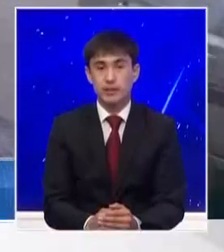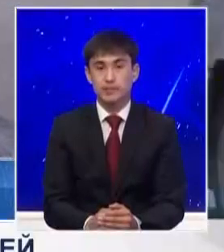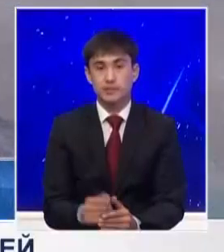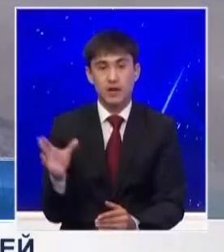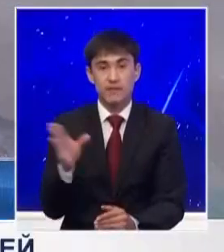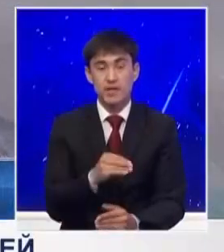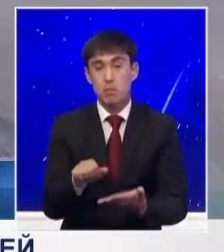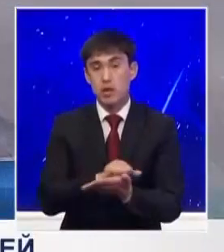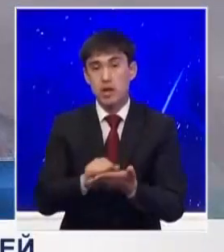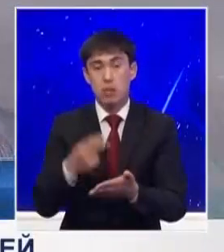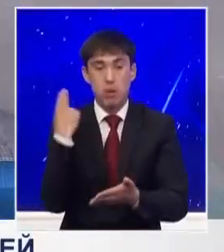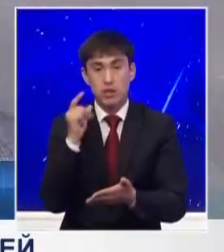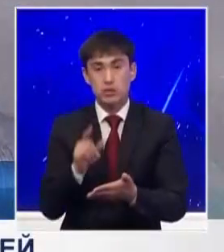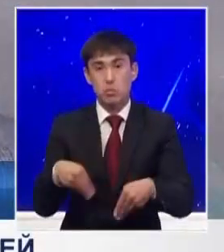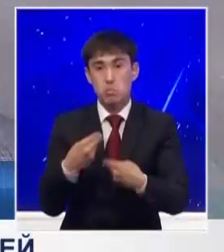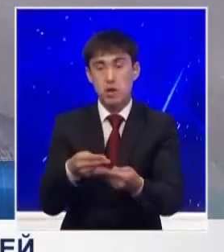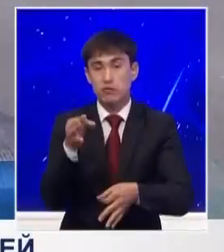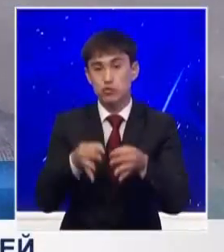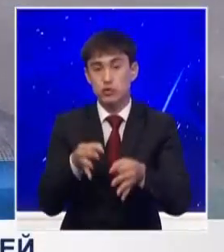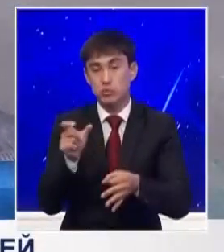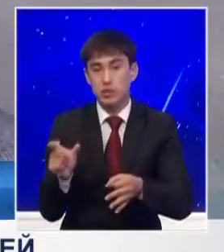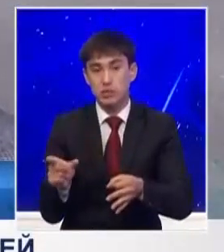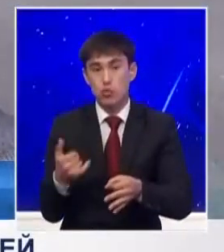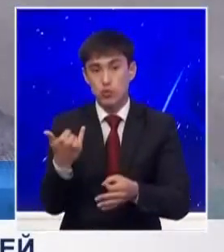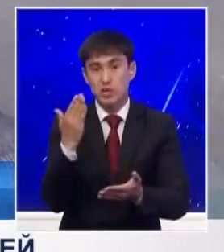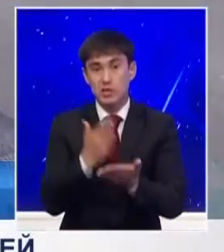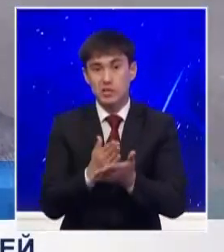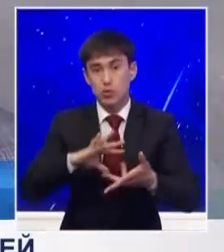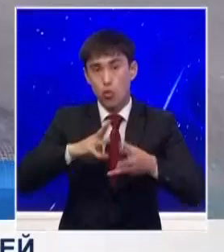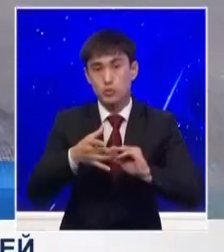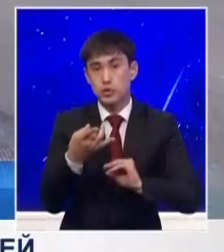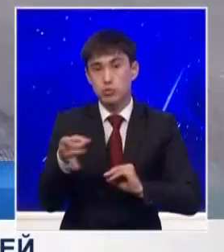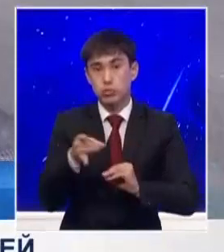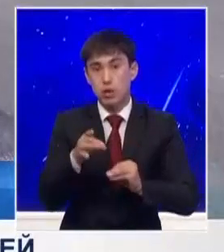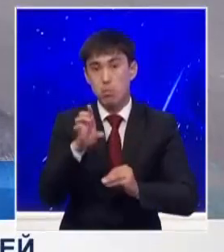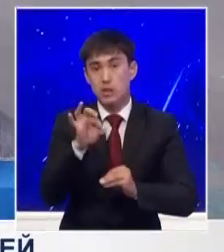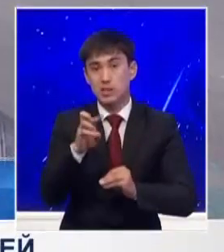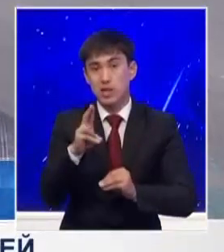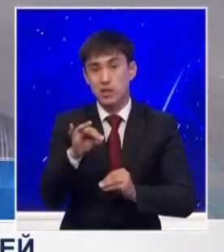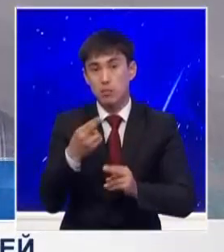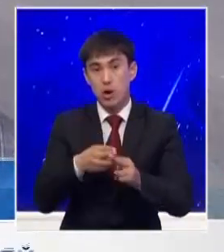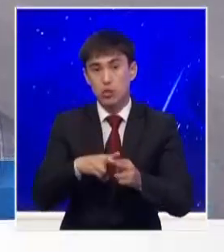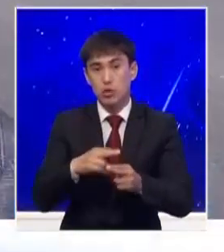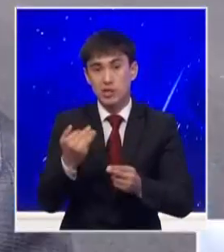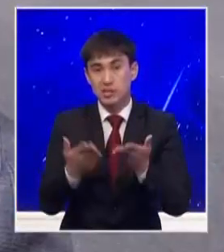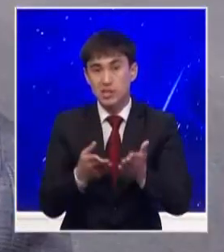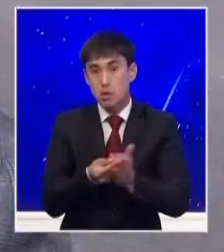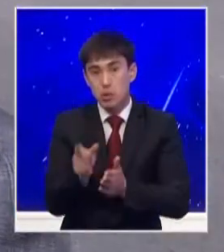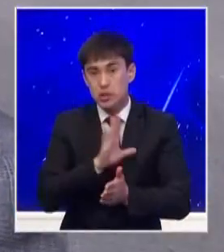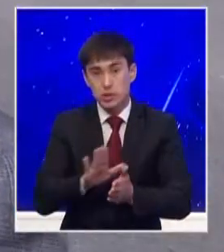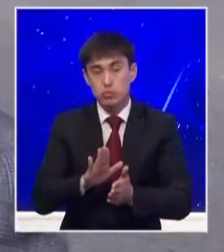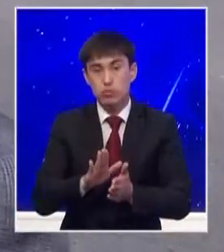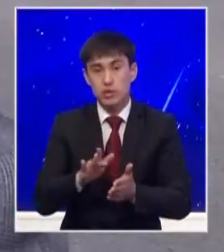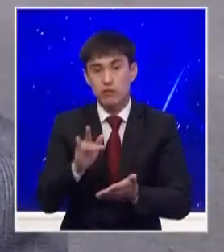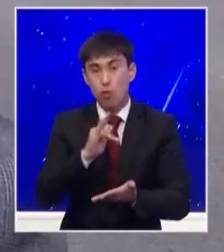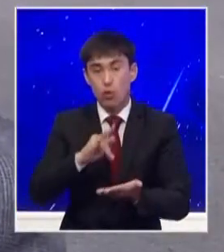Все материалы по должникам нами уже переданы судоисполнителям. У них имеется общая республиканская база данных, по которой, даже если неплательщик находится в